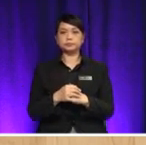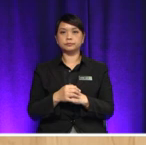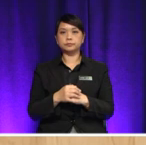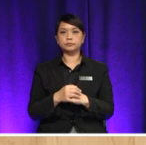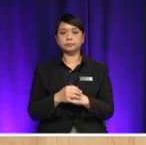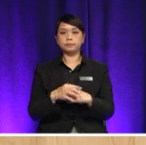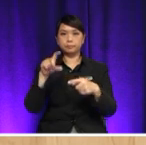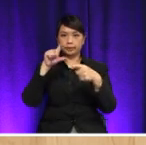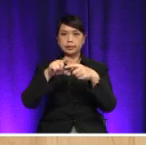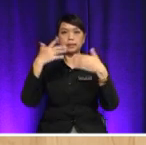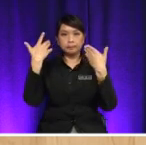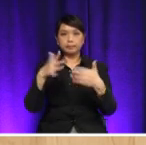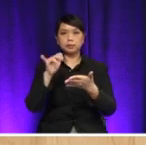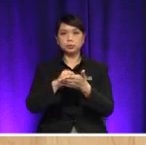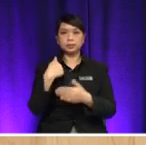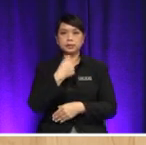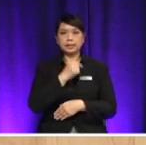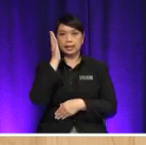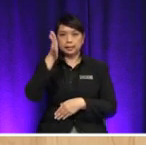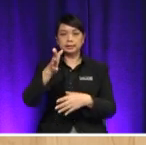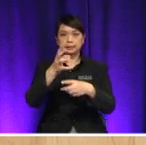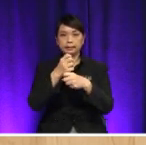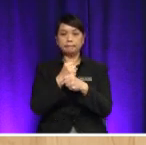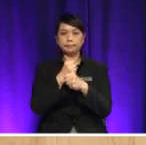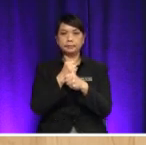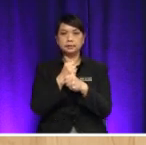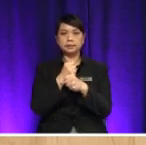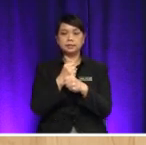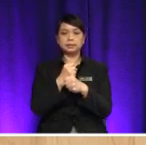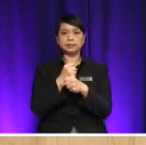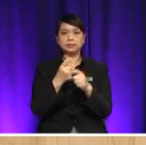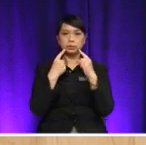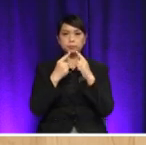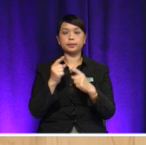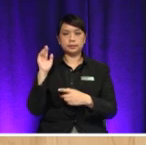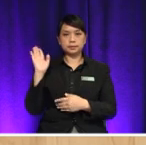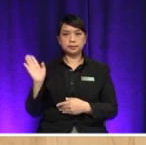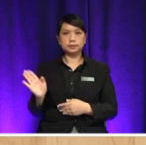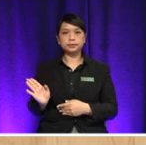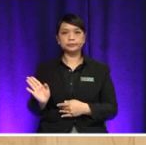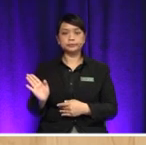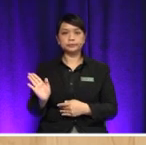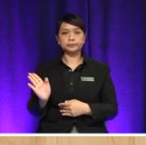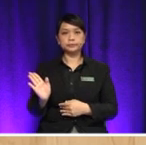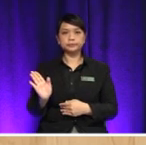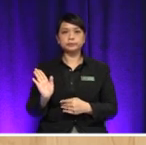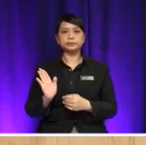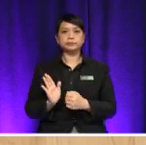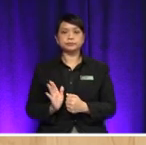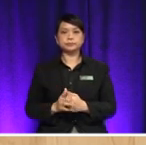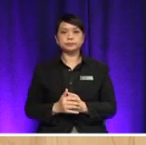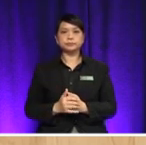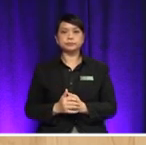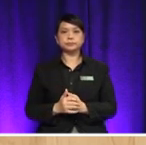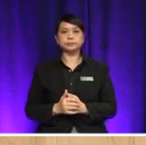dapat nombo index Bagi duit Pocket pada Tahun 2022 berasaskan 2020 ialah sebanyak